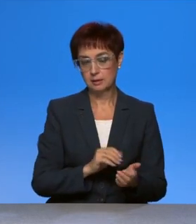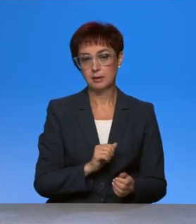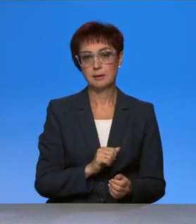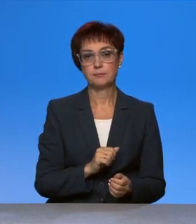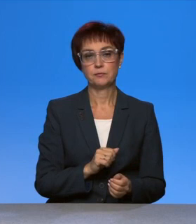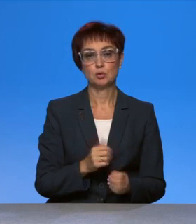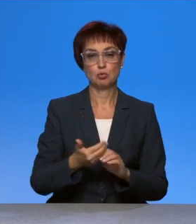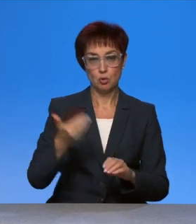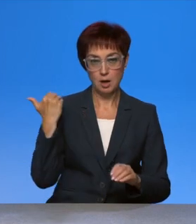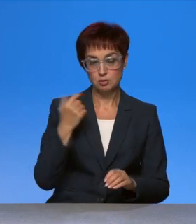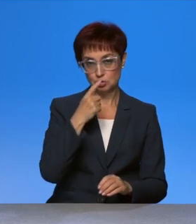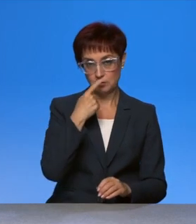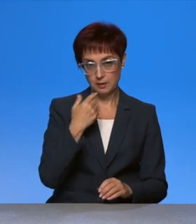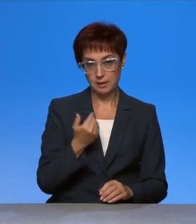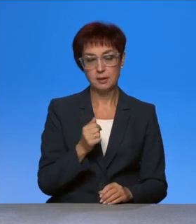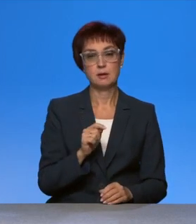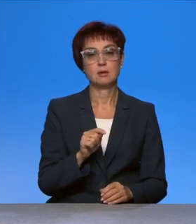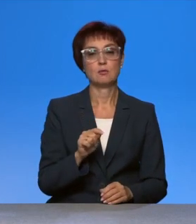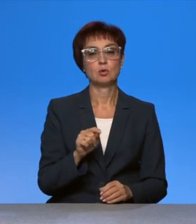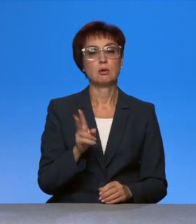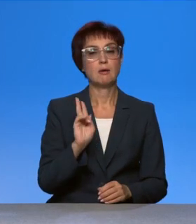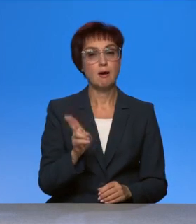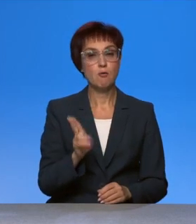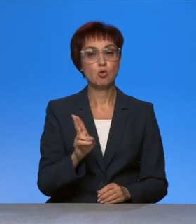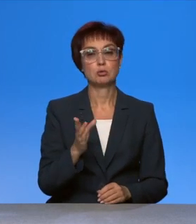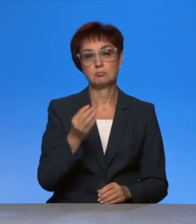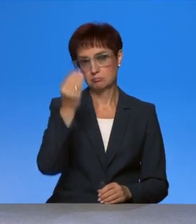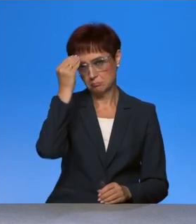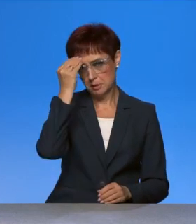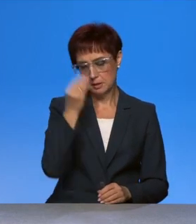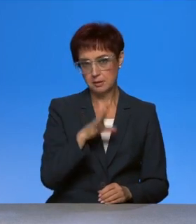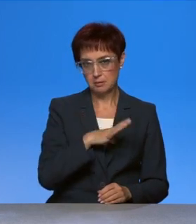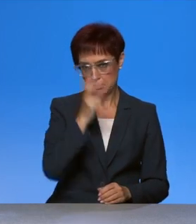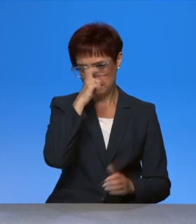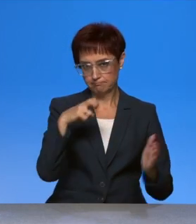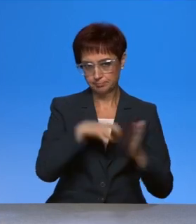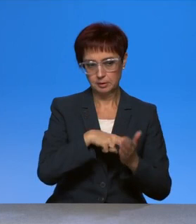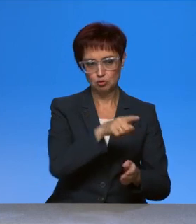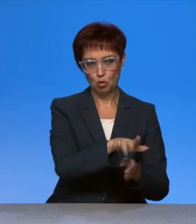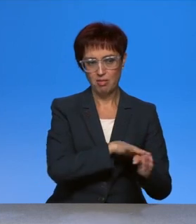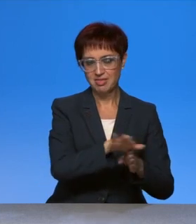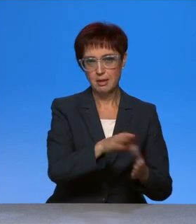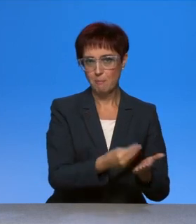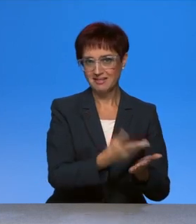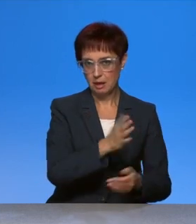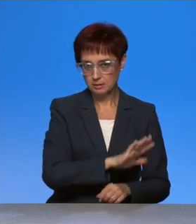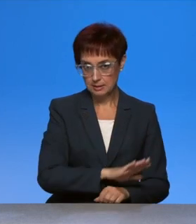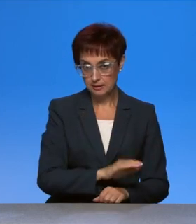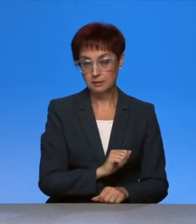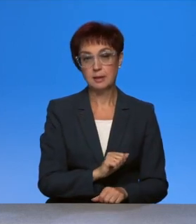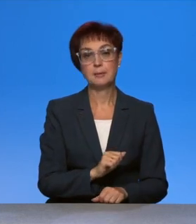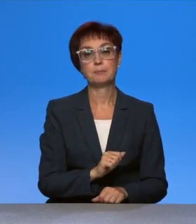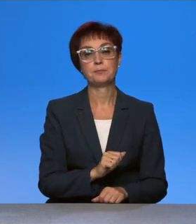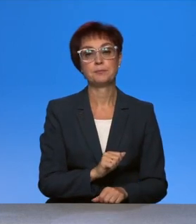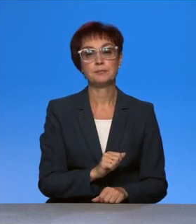что кого-то считали неполноценными из-за заблуждений. Поэтому мы должны некоторую корректировку насчет этого делать. Да? Дело в том, что